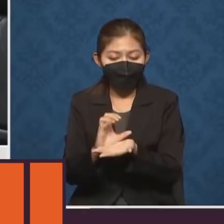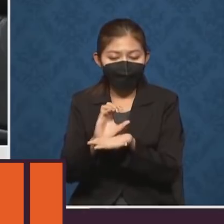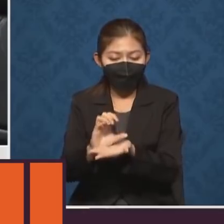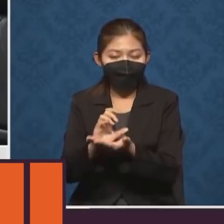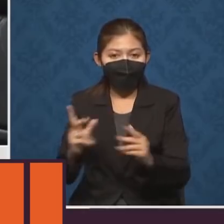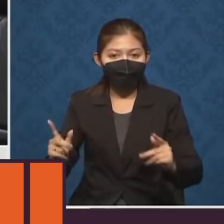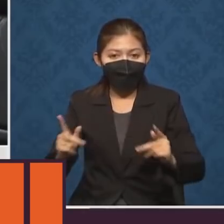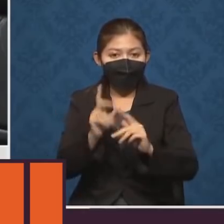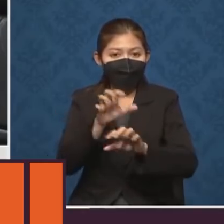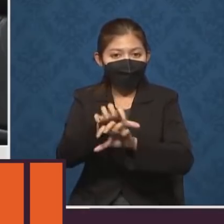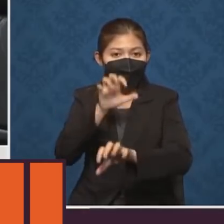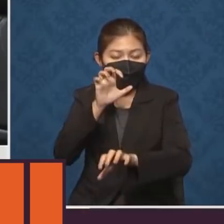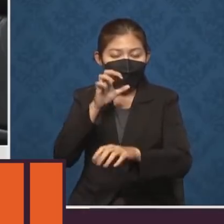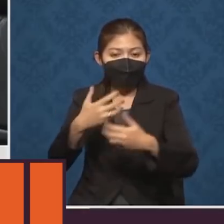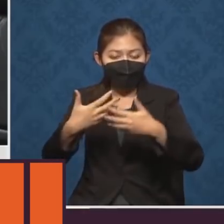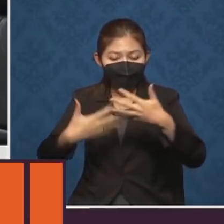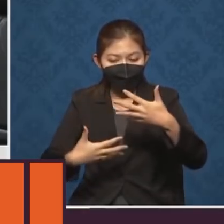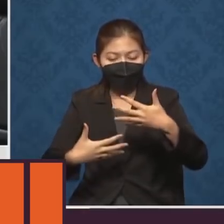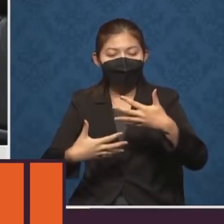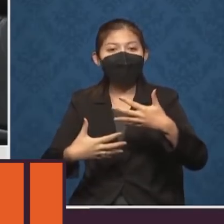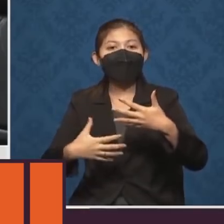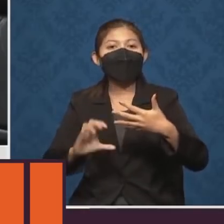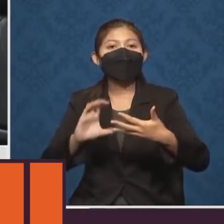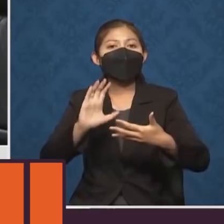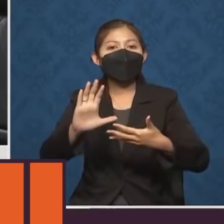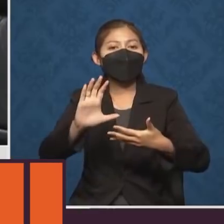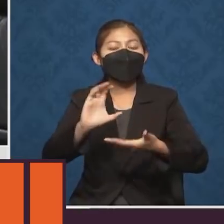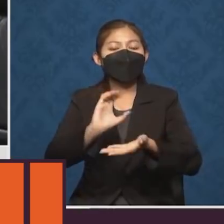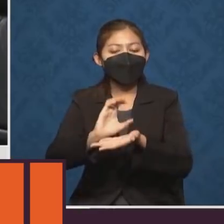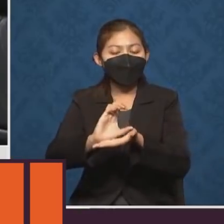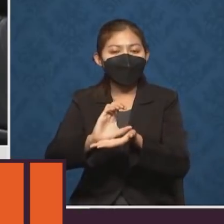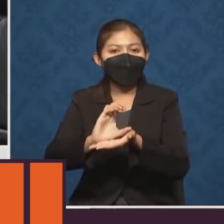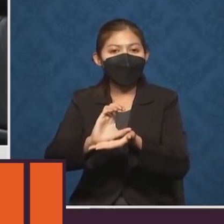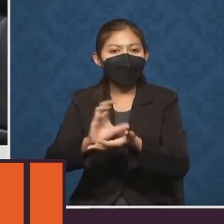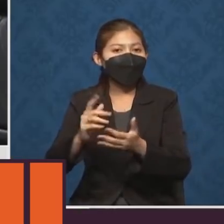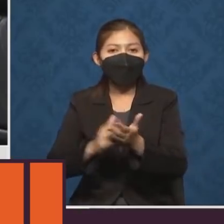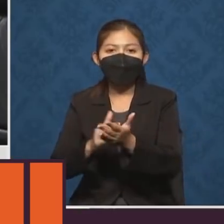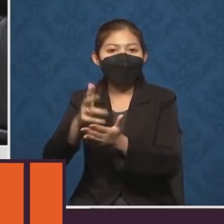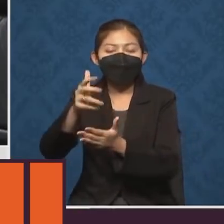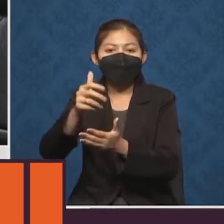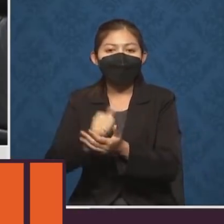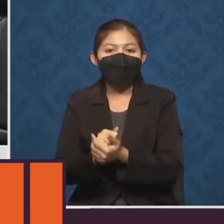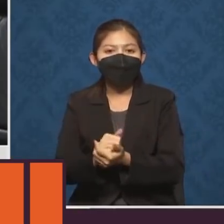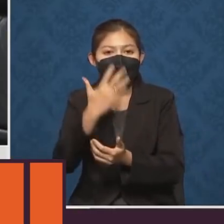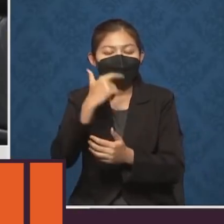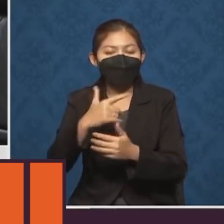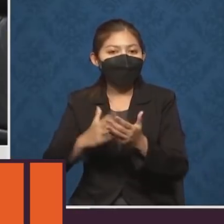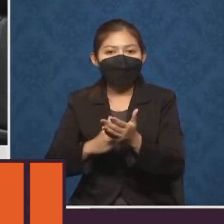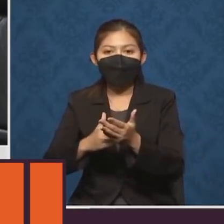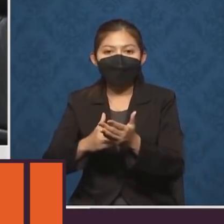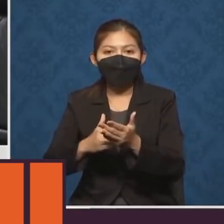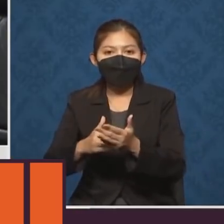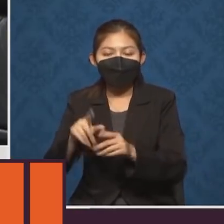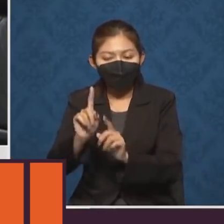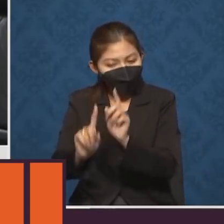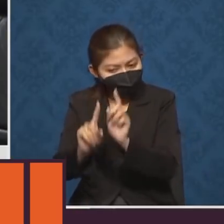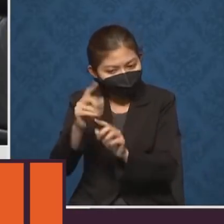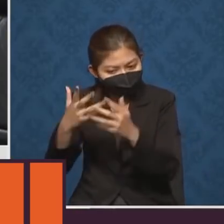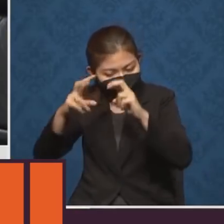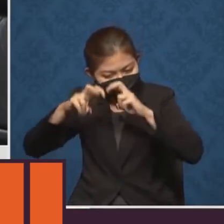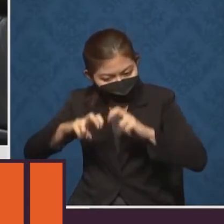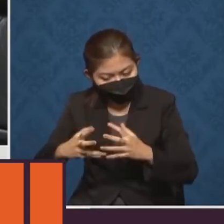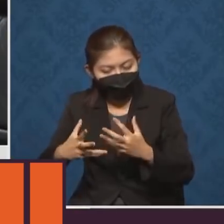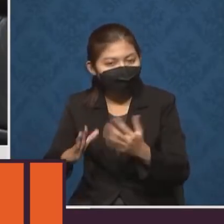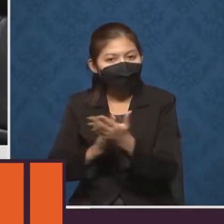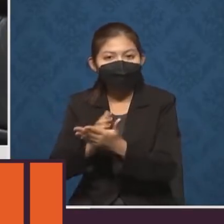กระทรวงกลาโหมครับ 5กองทุนซัดไปแล้วครับ 5กองทุนจะไป 6อันนั้นไม่สามารถที่จะผ่านผลการประเมินได้ผมขออนุญาต